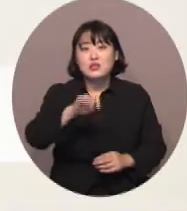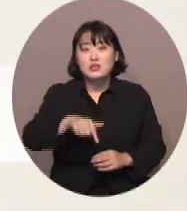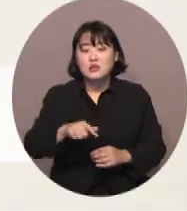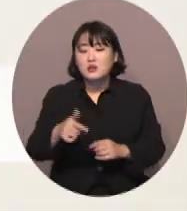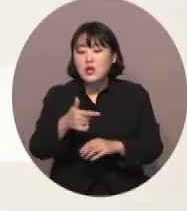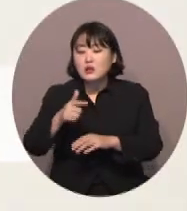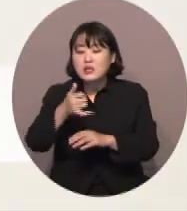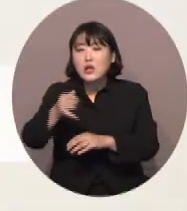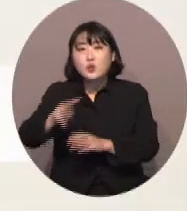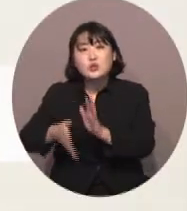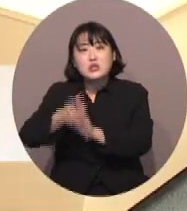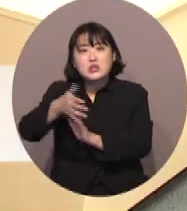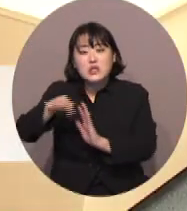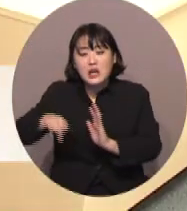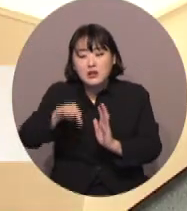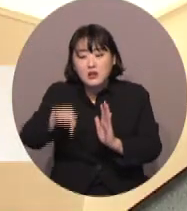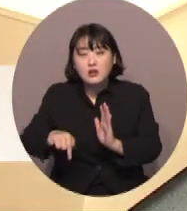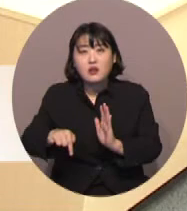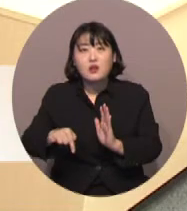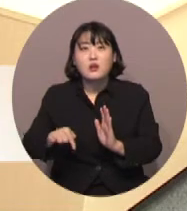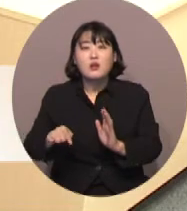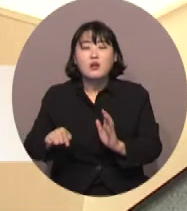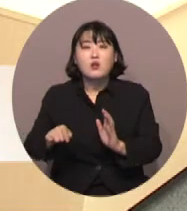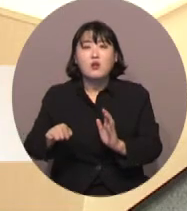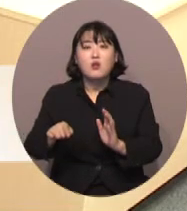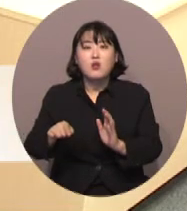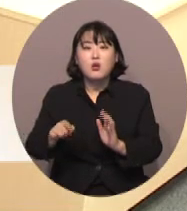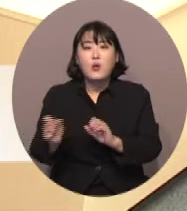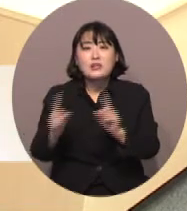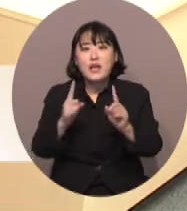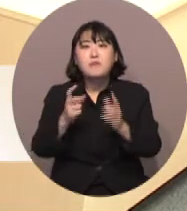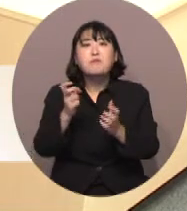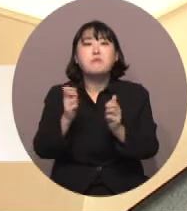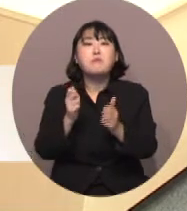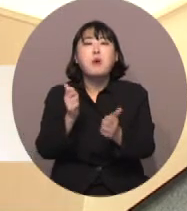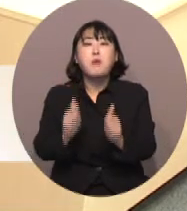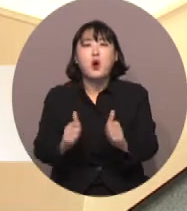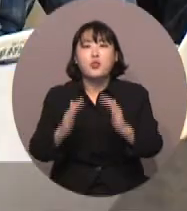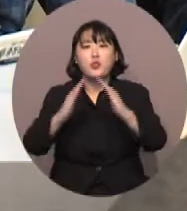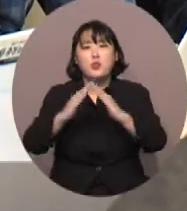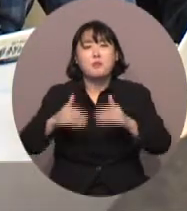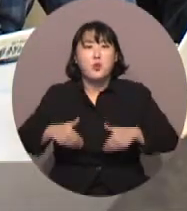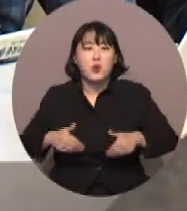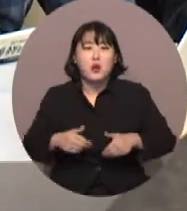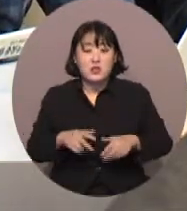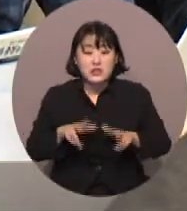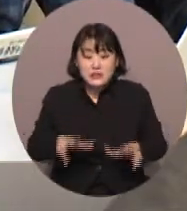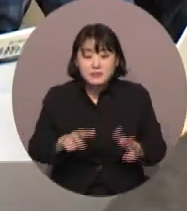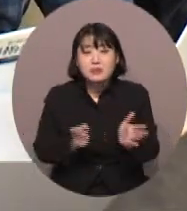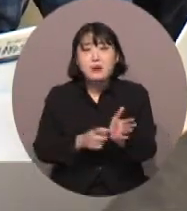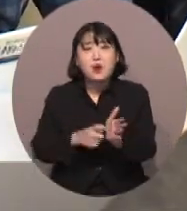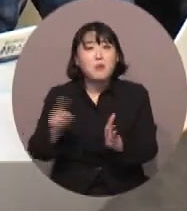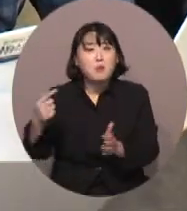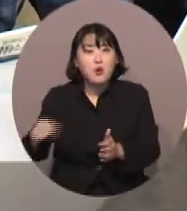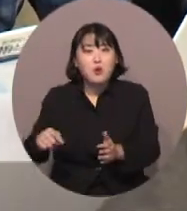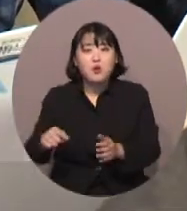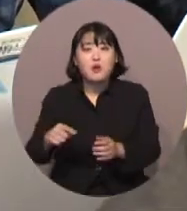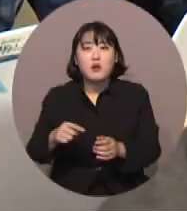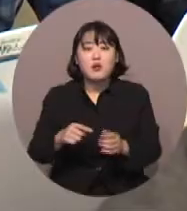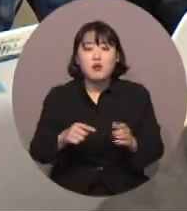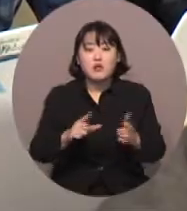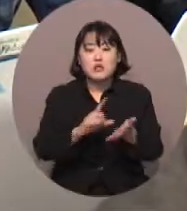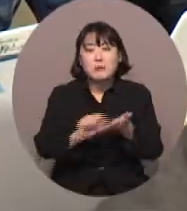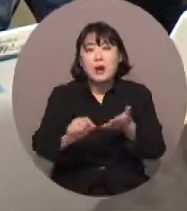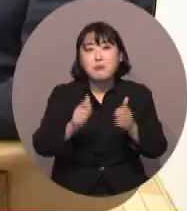설치를 추진하는 법안을 대표 발의한 것과 관련해선 우선 급한 건 지방 법원과 행정법원이라며 조만간